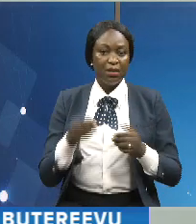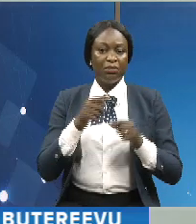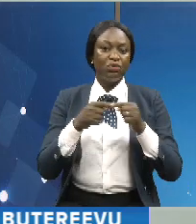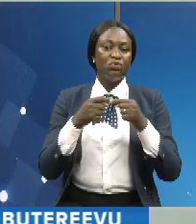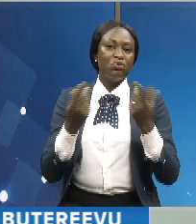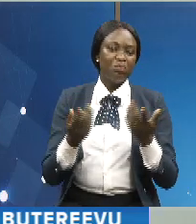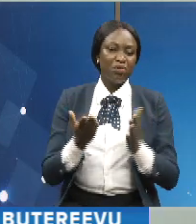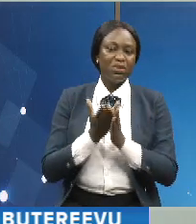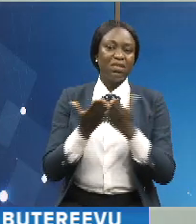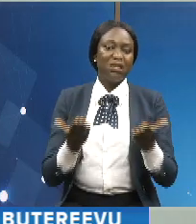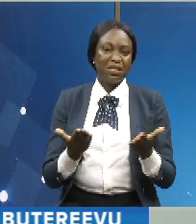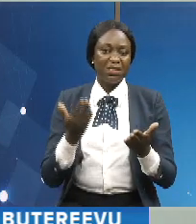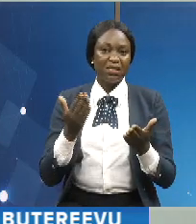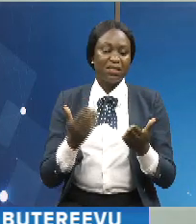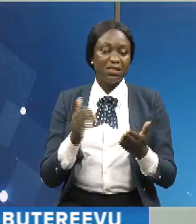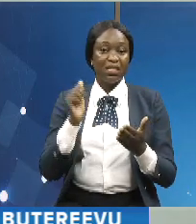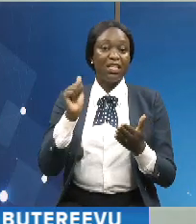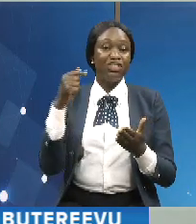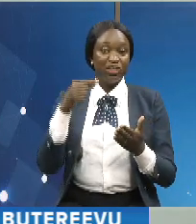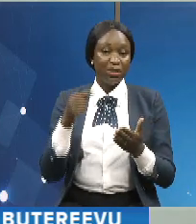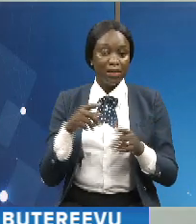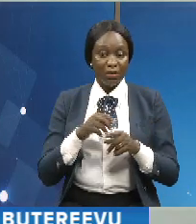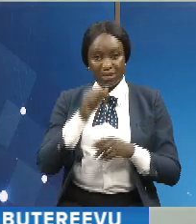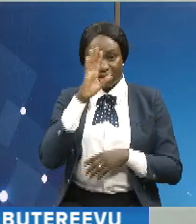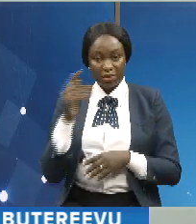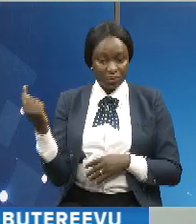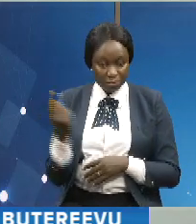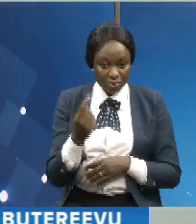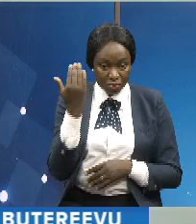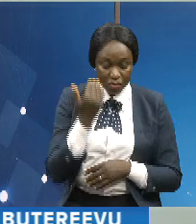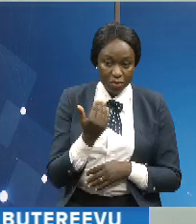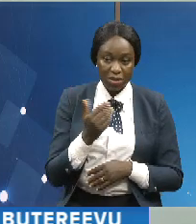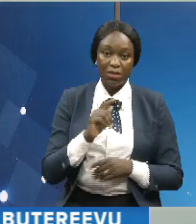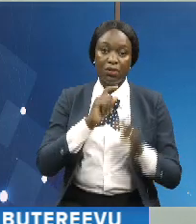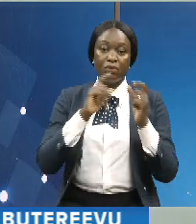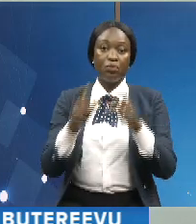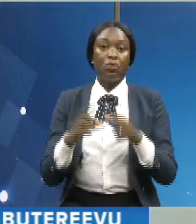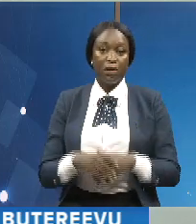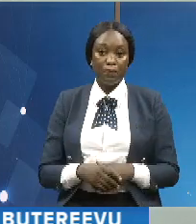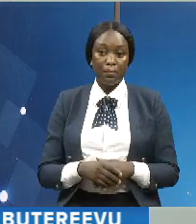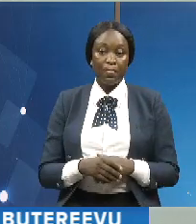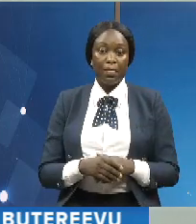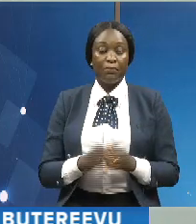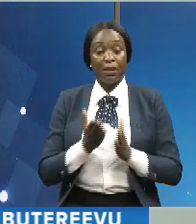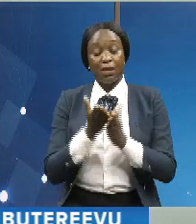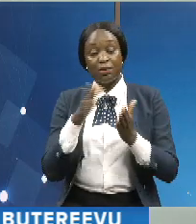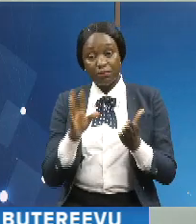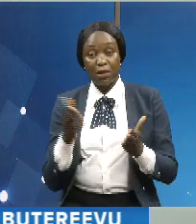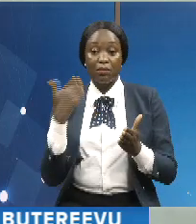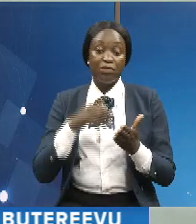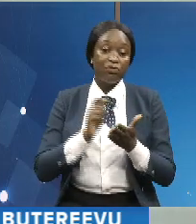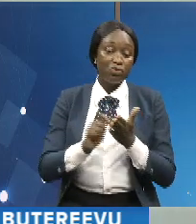guno naye kitwewunyisiza nti atanejo no baze mu kkooti atugambye nti mpapula omusango gwe nagulaba nga